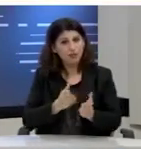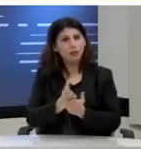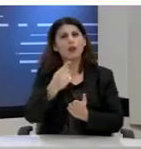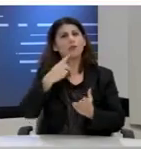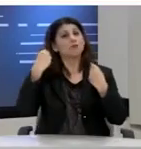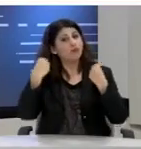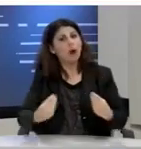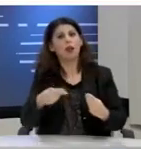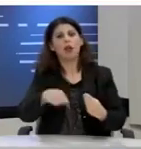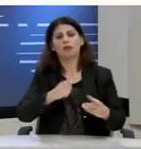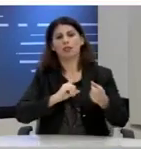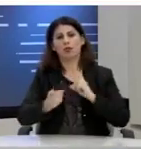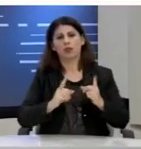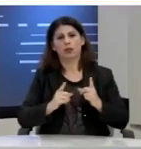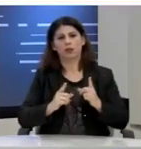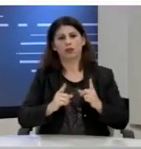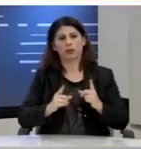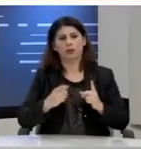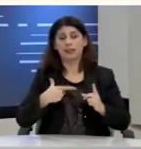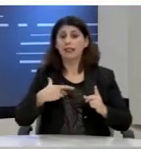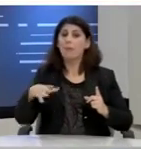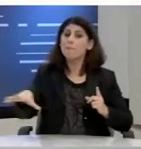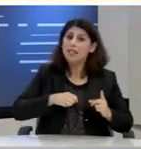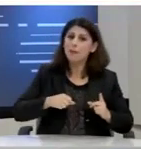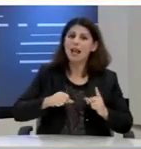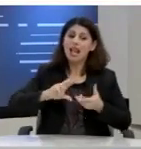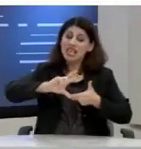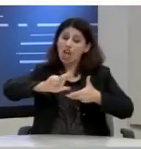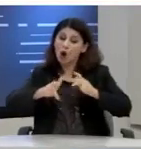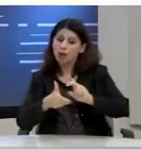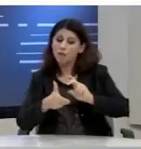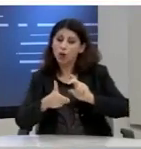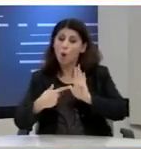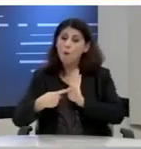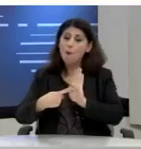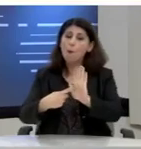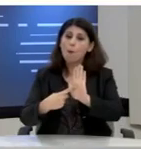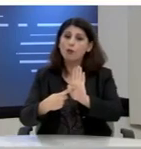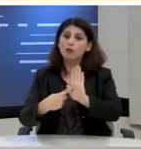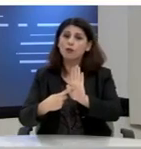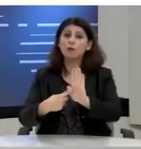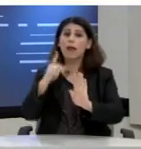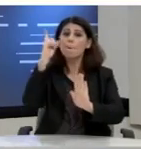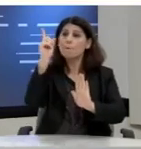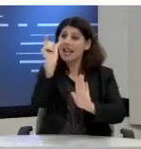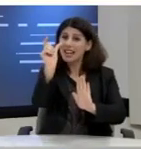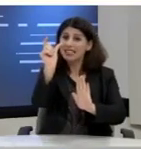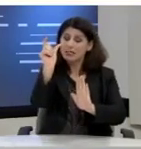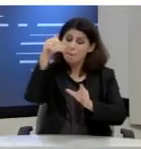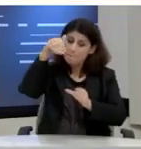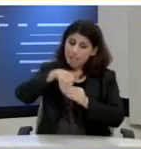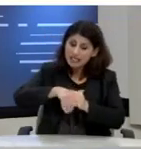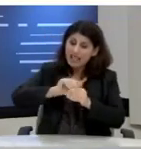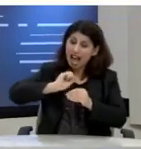καλή αυτή τη συμφωνία. Και τα πήραμε. Πήραμε τον γεωγραφικό προσδιορισμό. Πήραμε το έργα όμνες για όλες τις κρίσεις